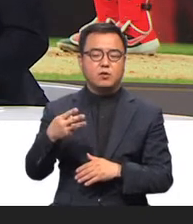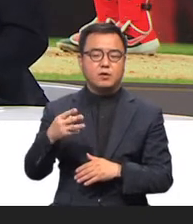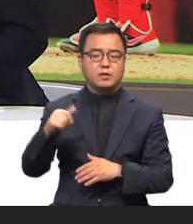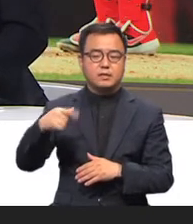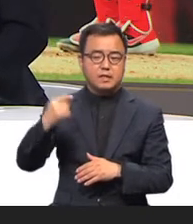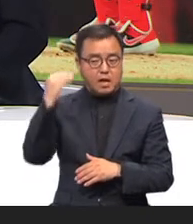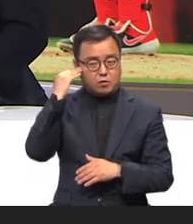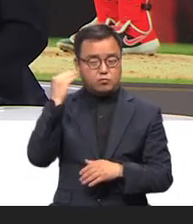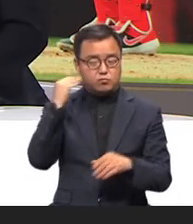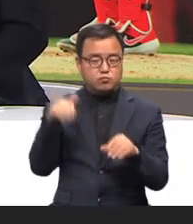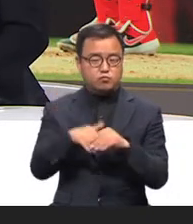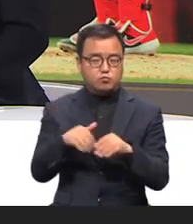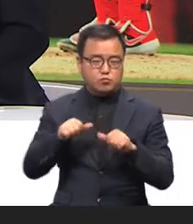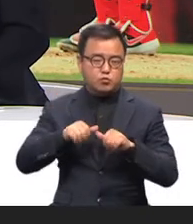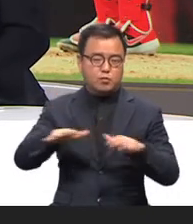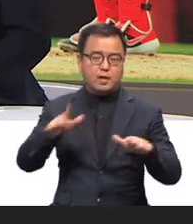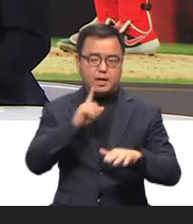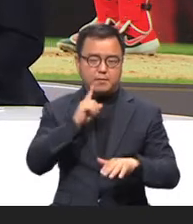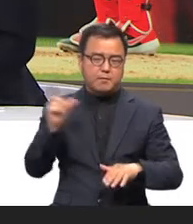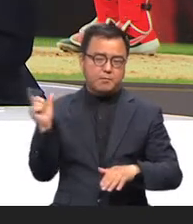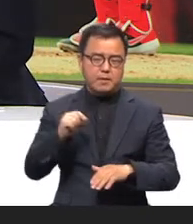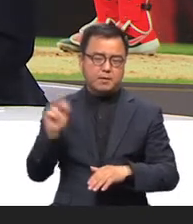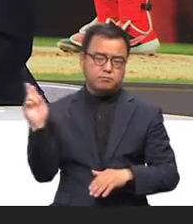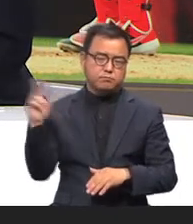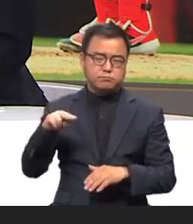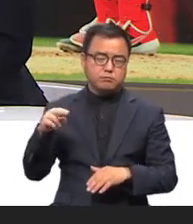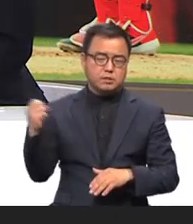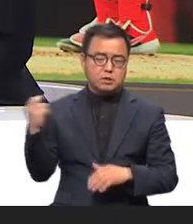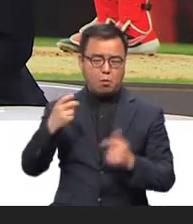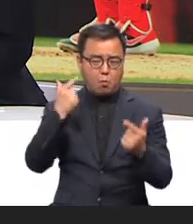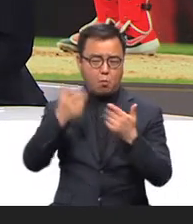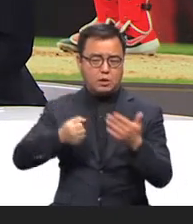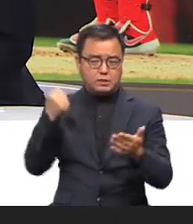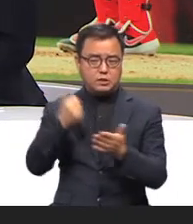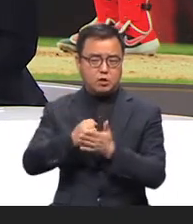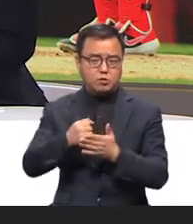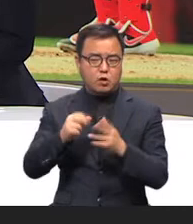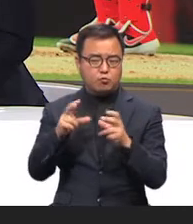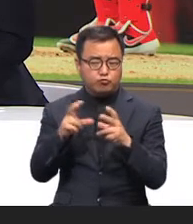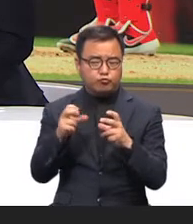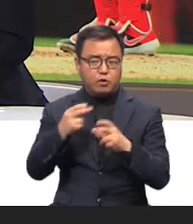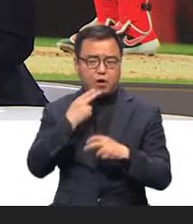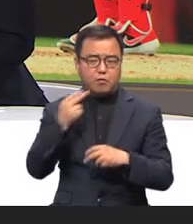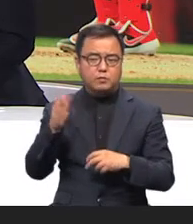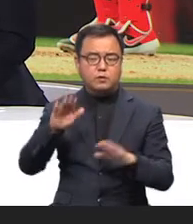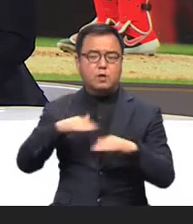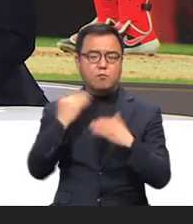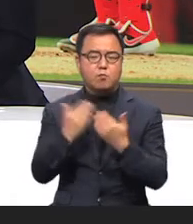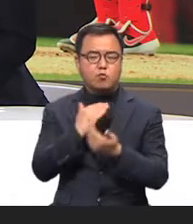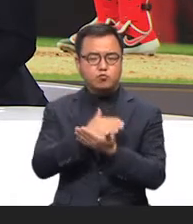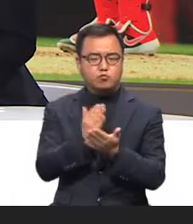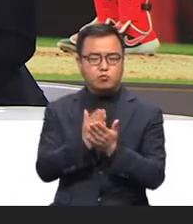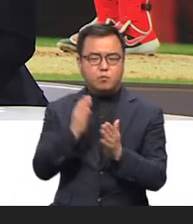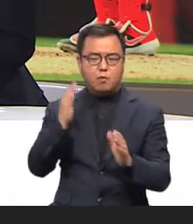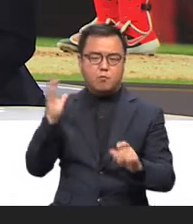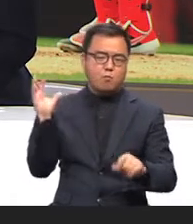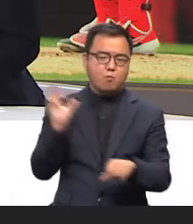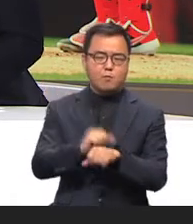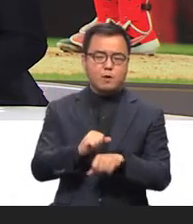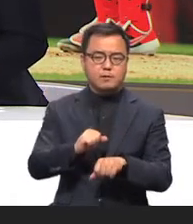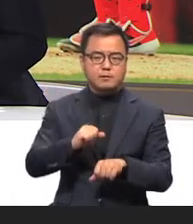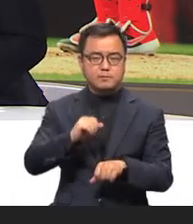했고요. 류현진이 강속구나 또 확실한 결정구도 보유하지 않았는데 모든 구정을 완벽하게